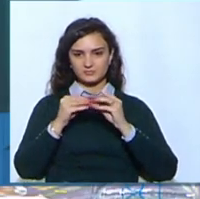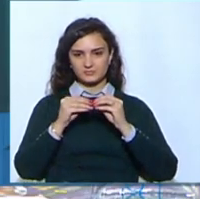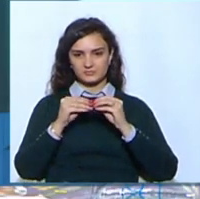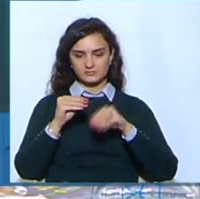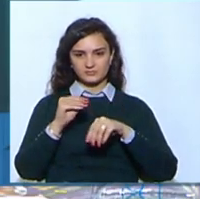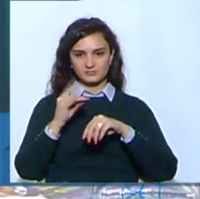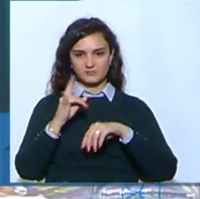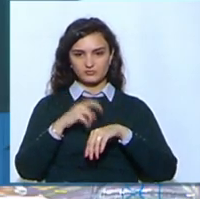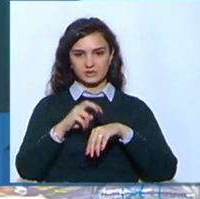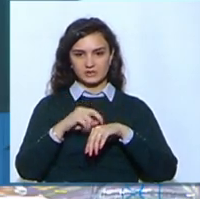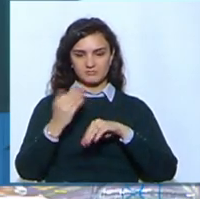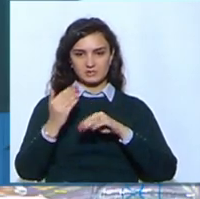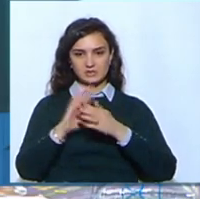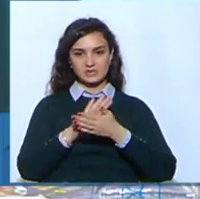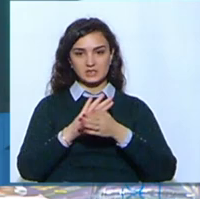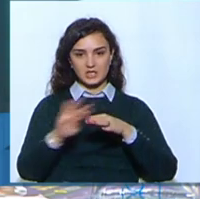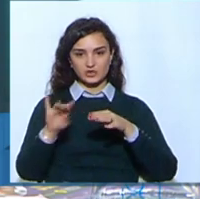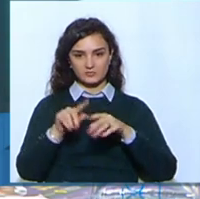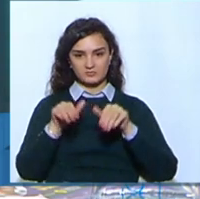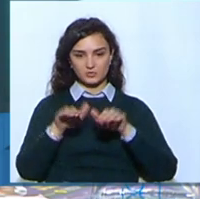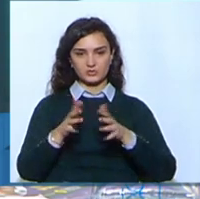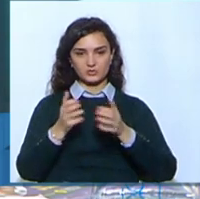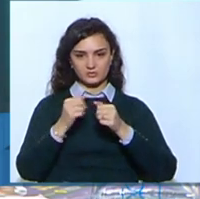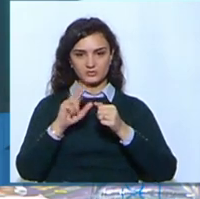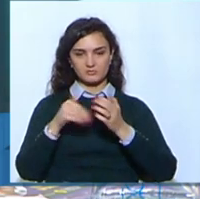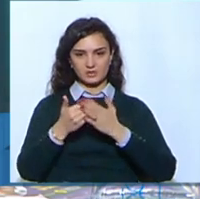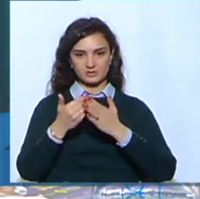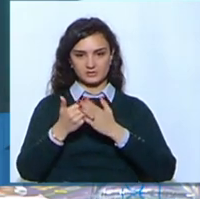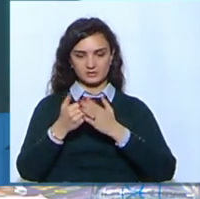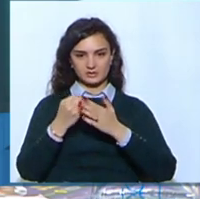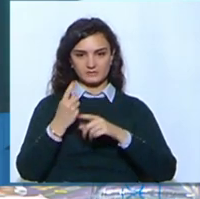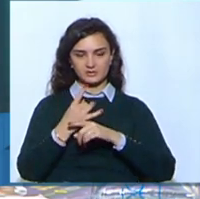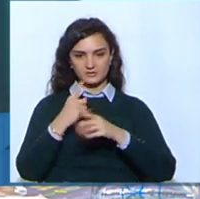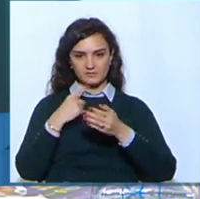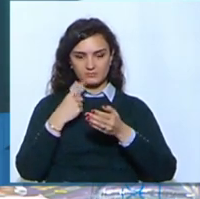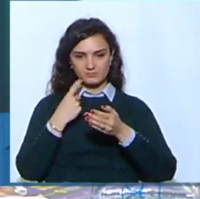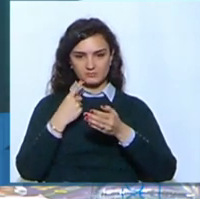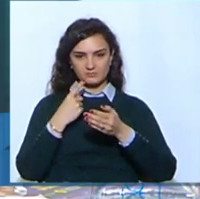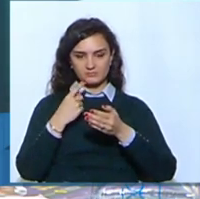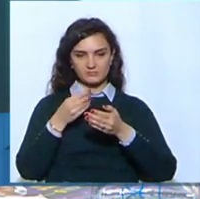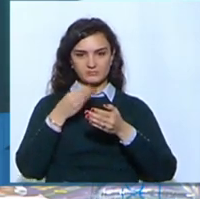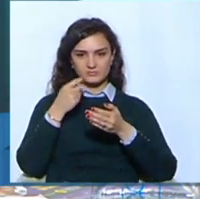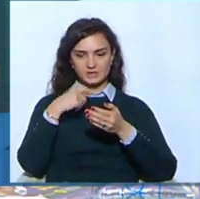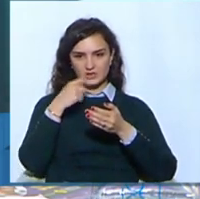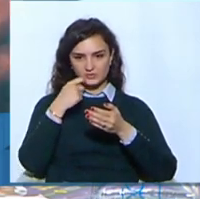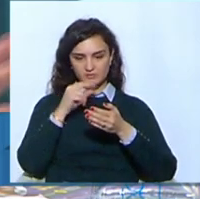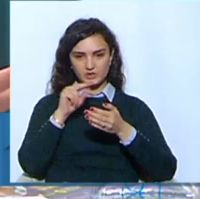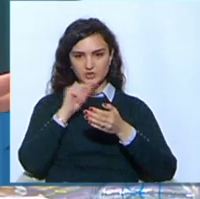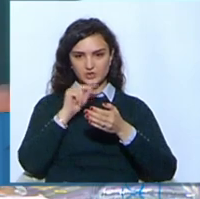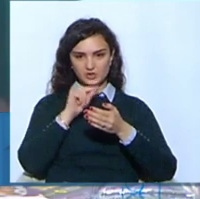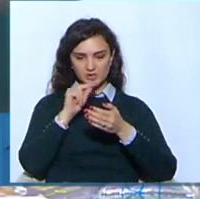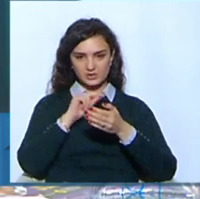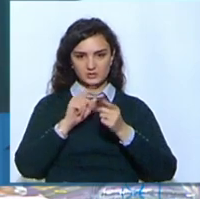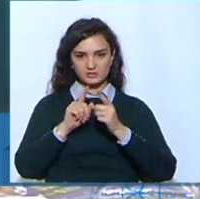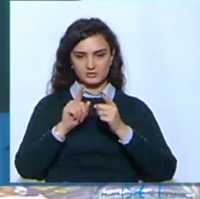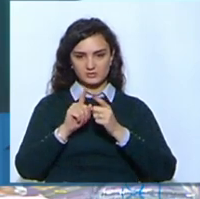პედიატრის კონსულტაციის გარეშე თქვენ მიიღოთ გადაწყვეტილება და მაგალითად კიდევ ერთხელ გავიმეორებ, სადილის კოვზით ან ჩაის კოვზით არ